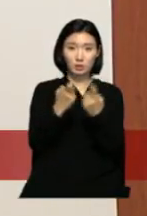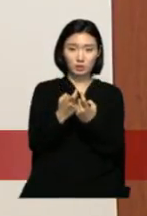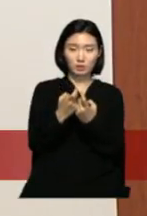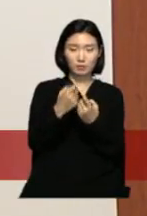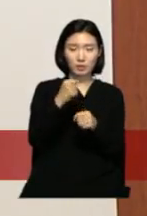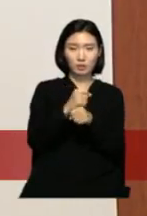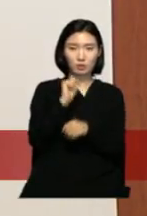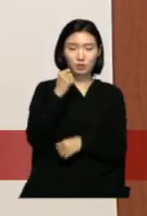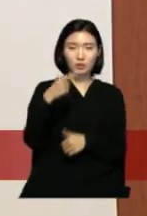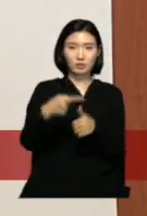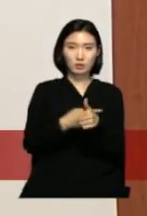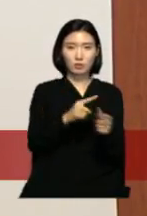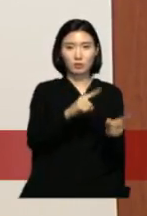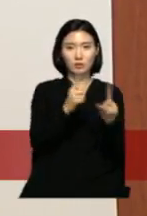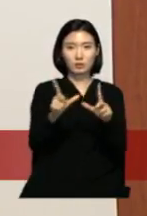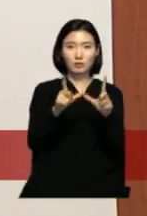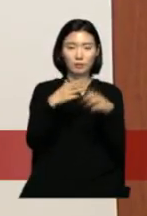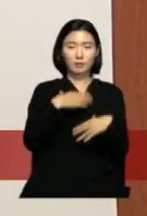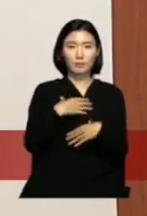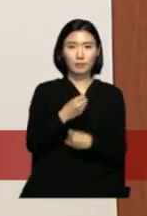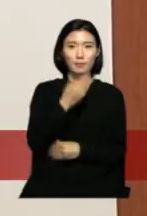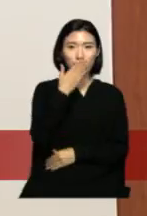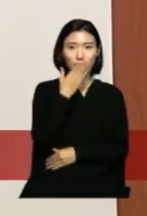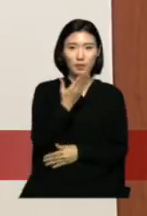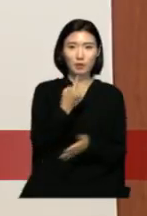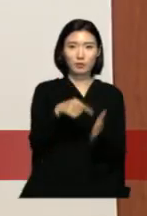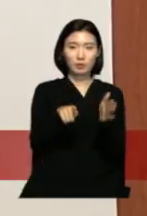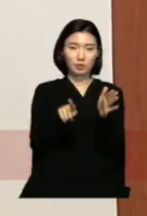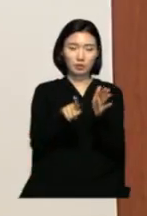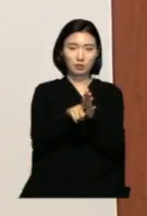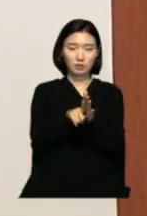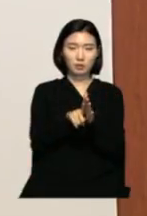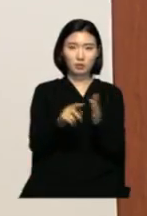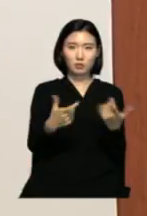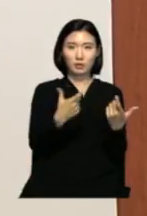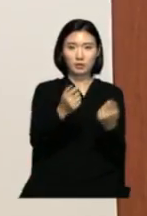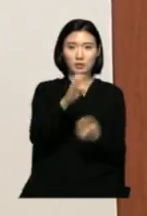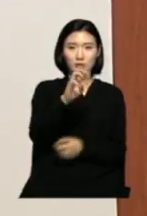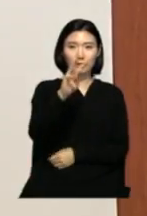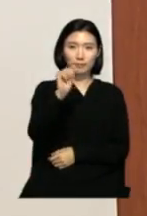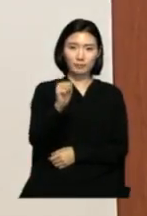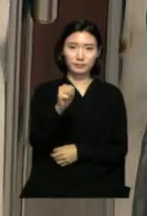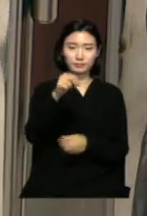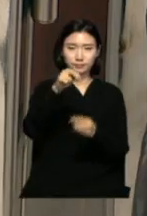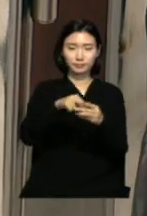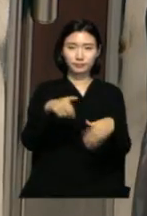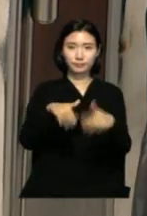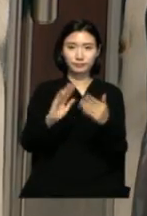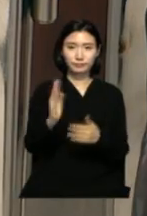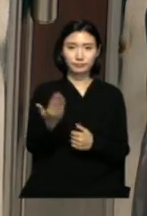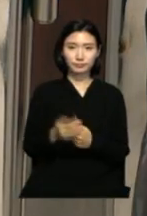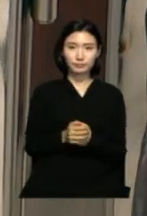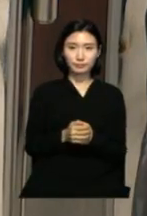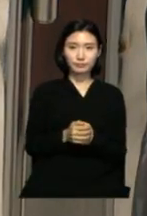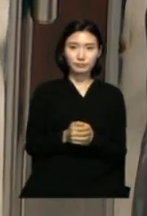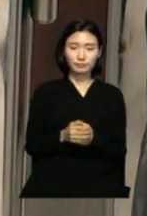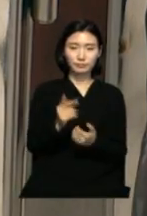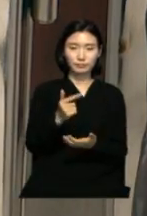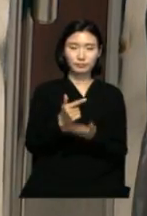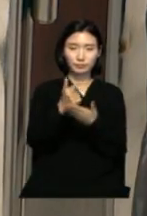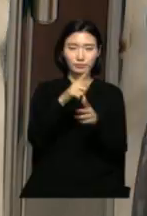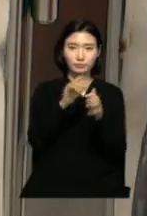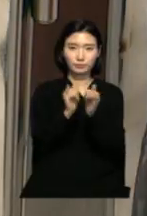불편했거든요. 자연도 살리고 또 생활도 편리해질 수 있도록 하는 차원에서 이런 EM센터를 만들게 됐습니다.